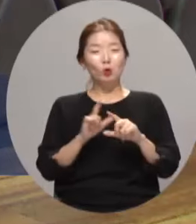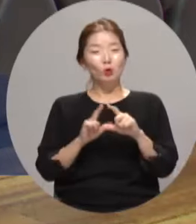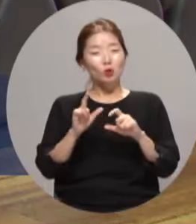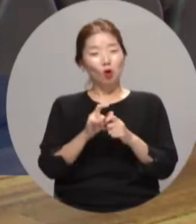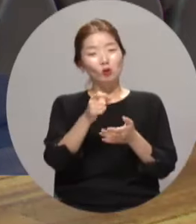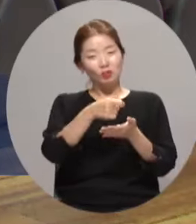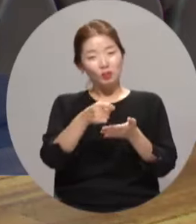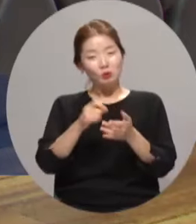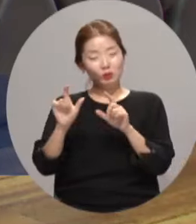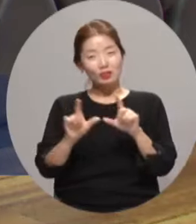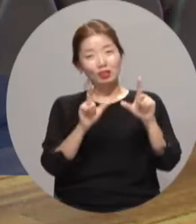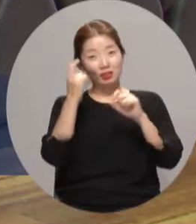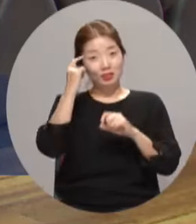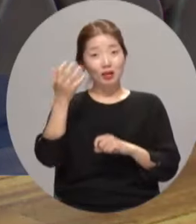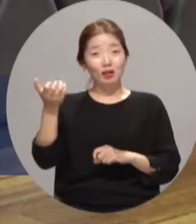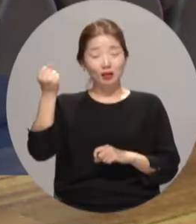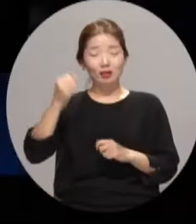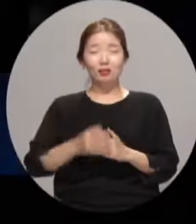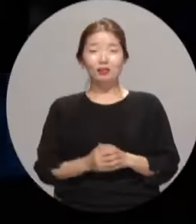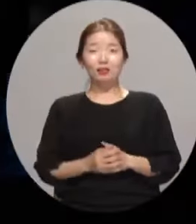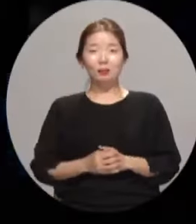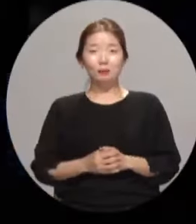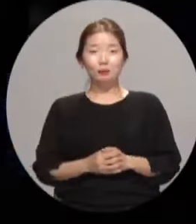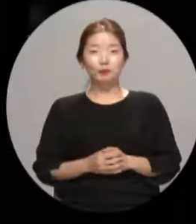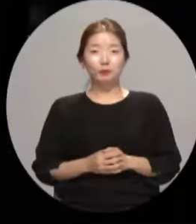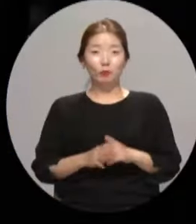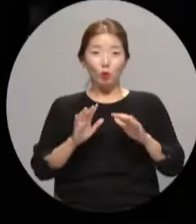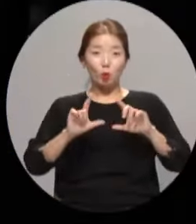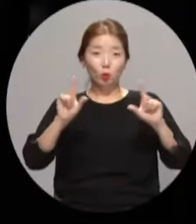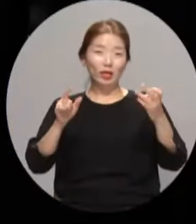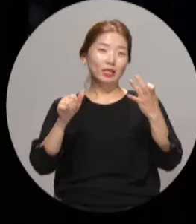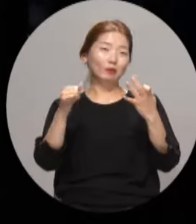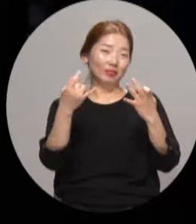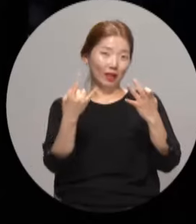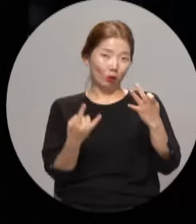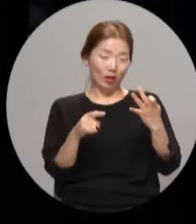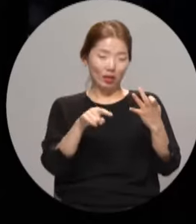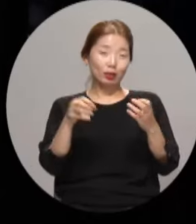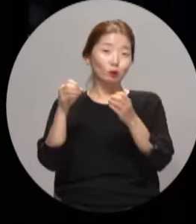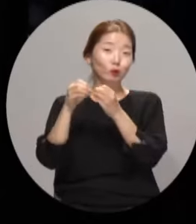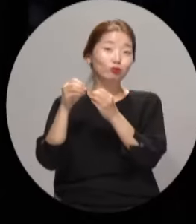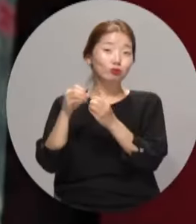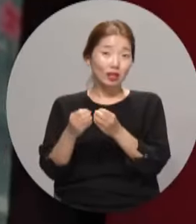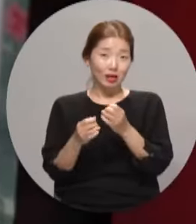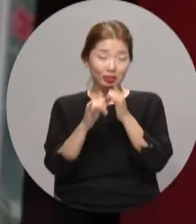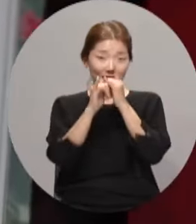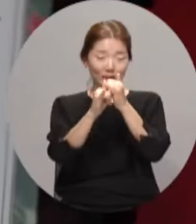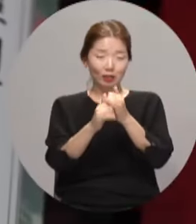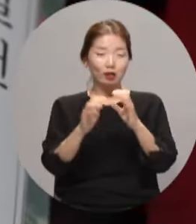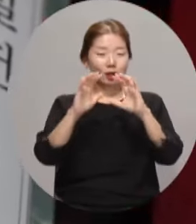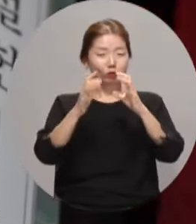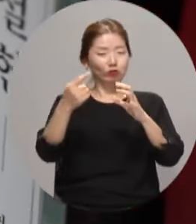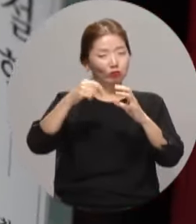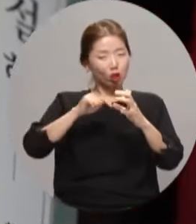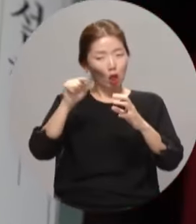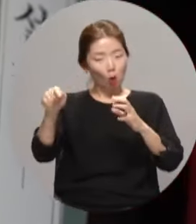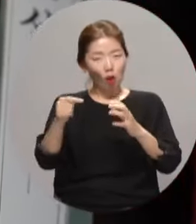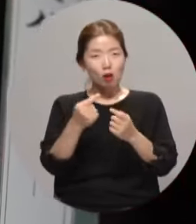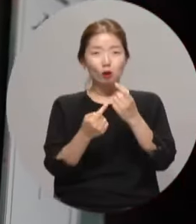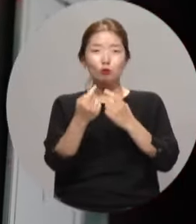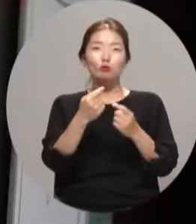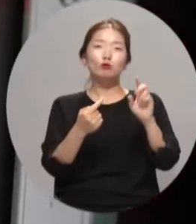쓰고 살아야겠다. 그런 생각을 했습니다. 올해로 14회를 맞이한 혼뿔 문학상에는 국내외에서 장편